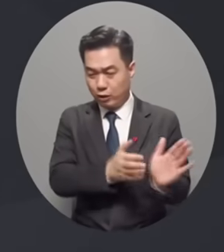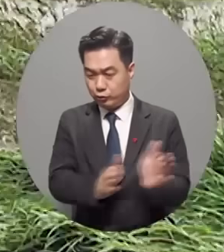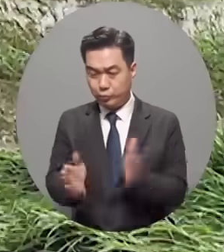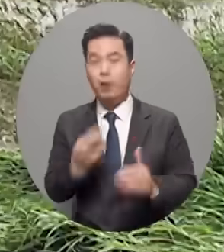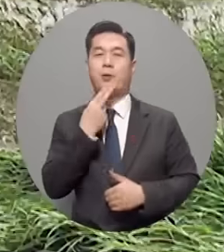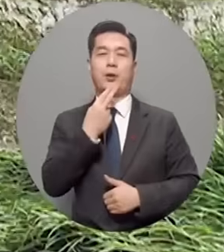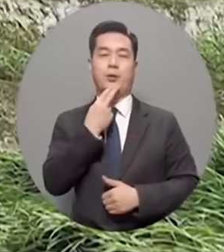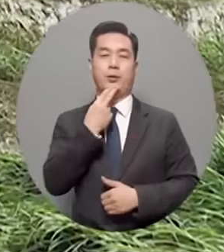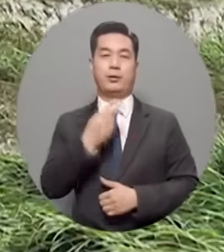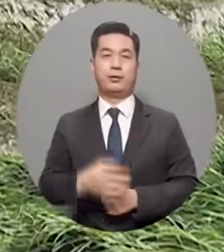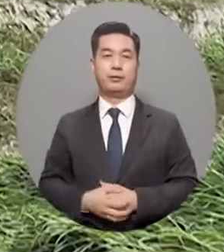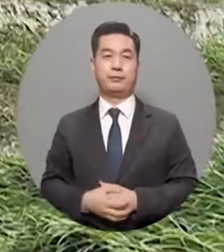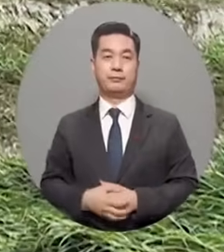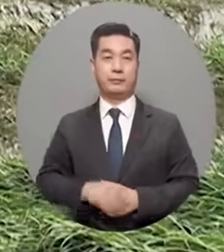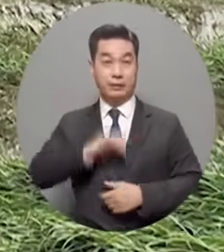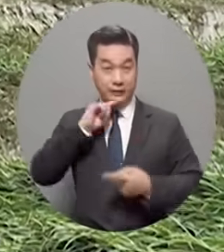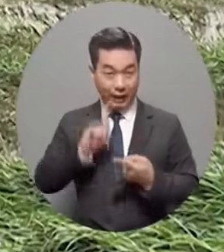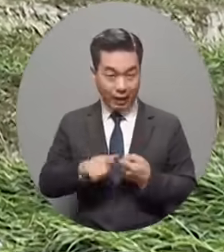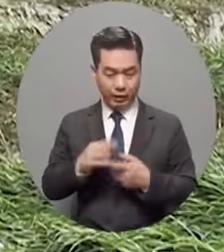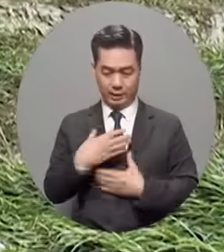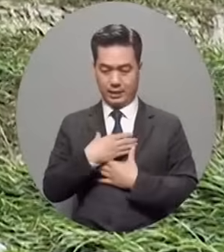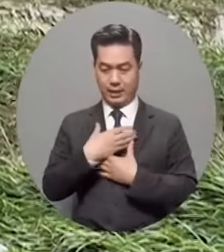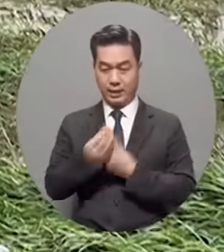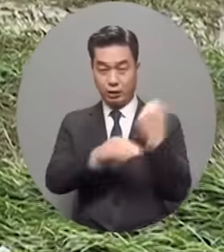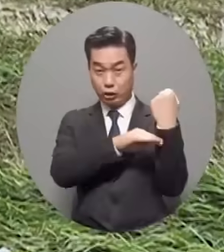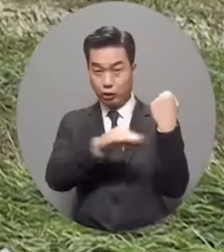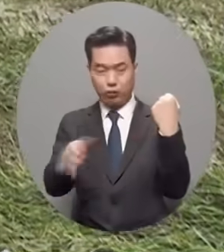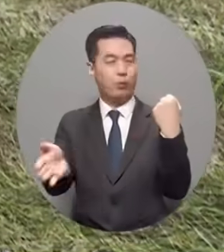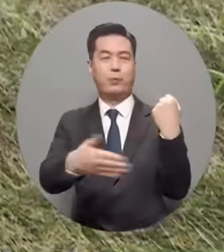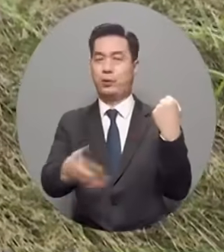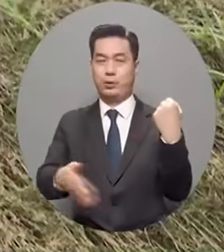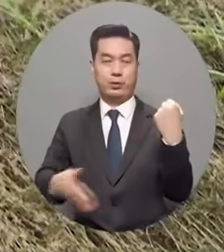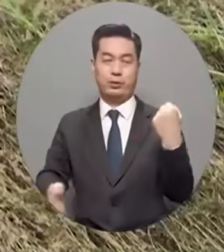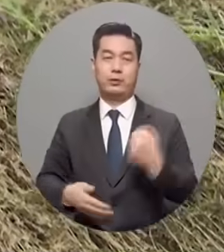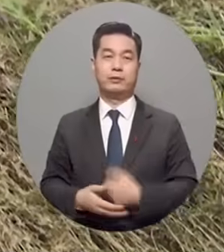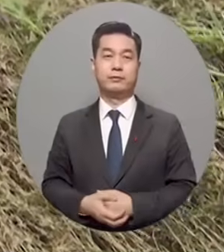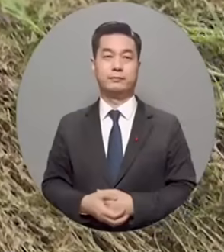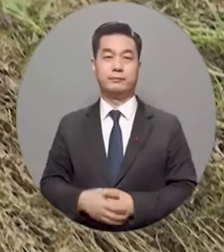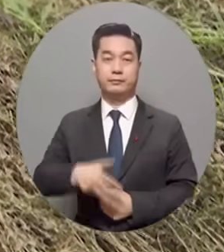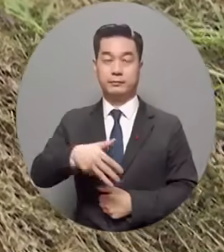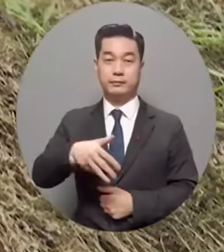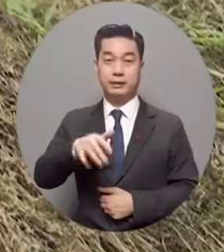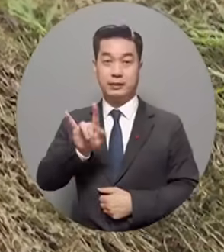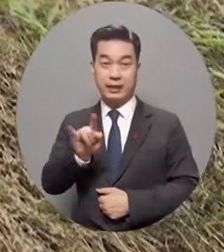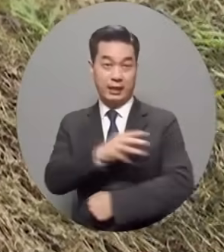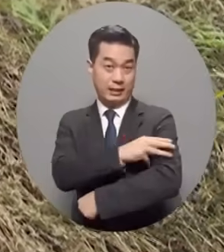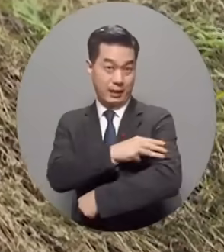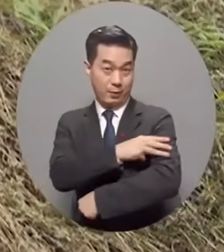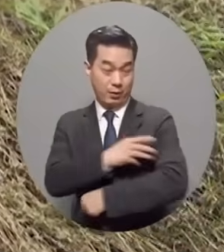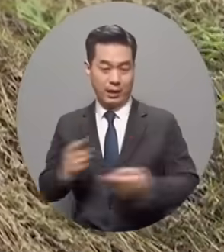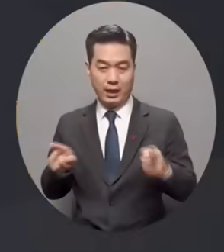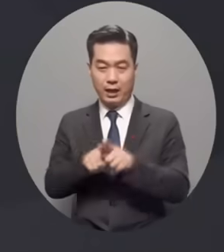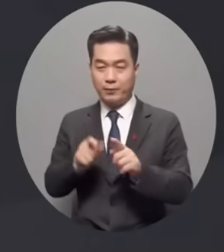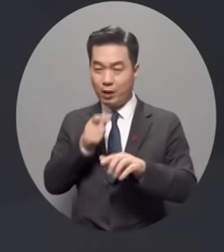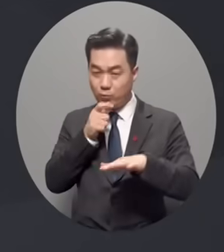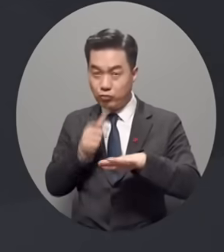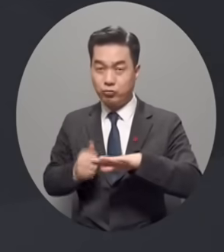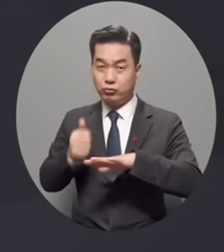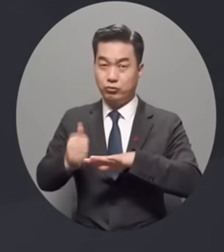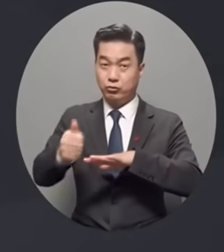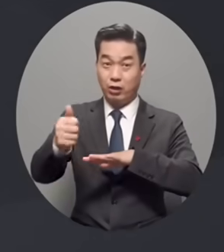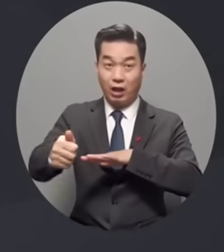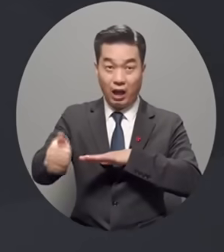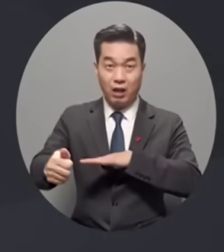나왔습니다. 당연히 안전에 대한 지침도 없었습니다. 최상병과 같이 물에 들어갔던 한 장병은